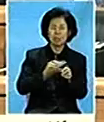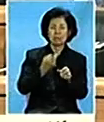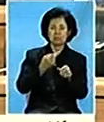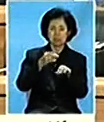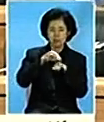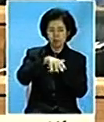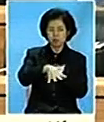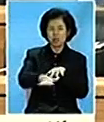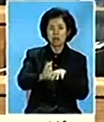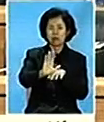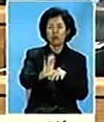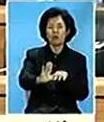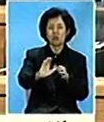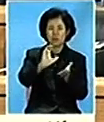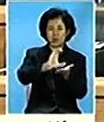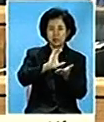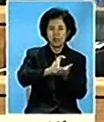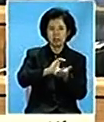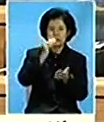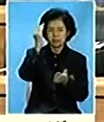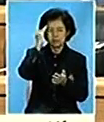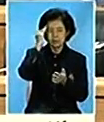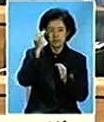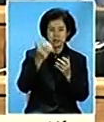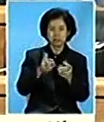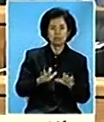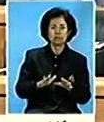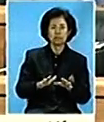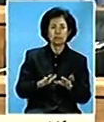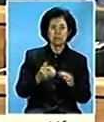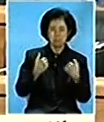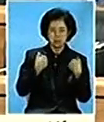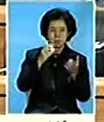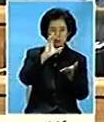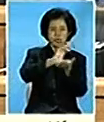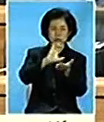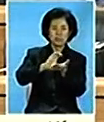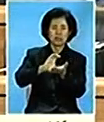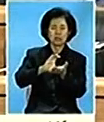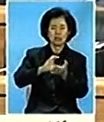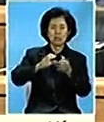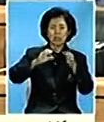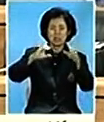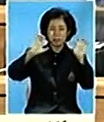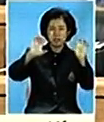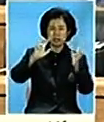ครับตั้งที่เป็นที่ทราบกันแล้วว่าเรามีงบประมาณที่รัฐบาลตั้งไว้ทั้ง